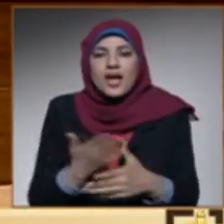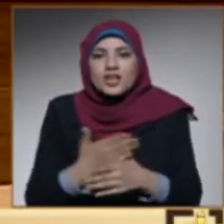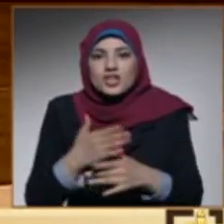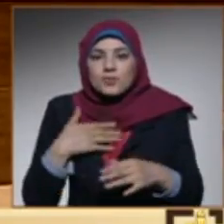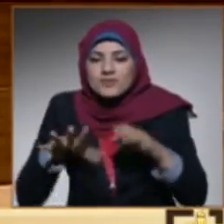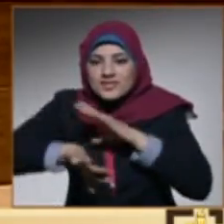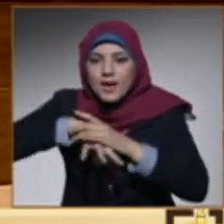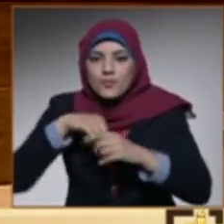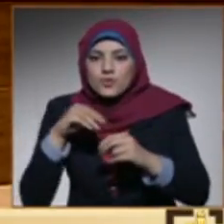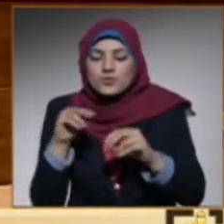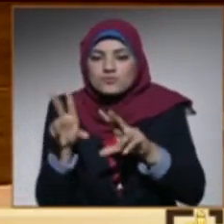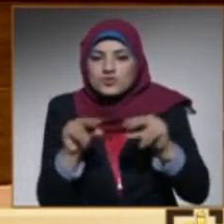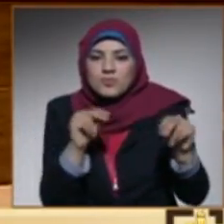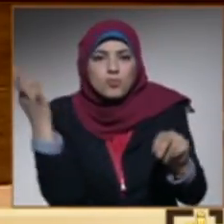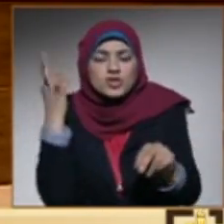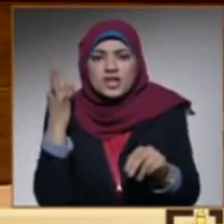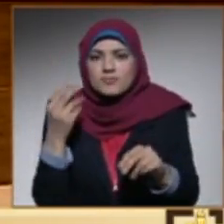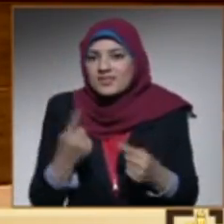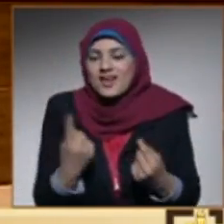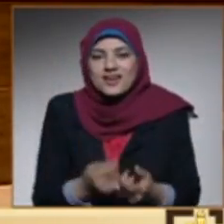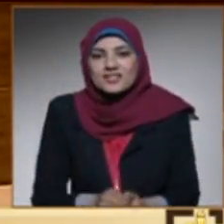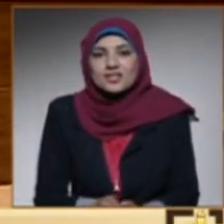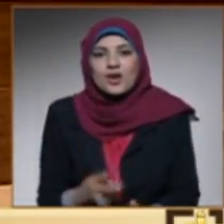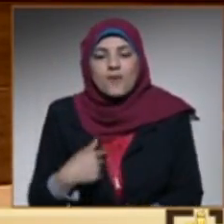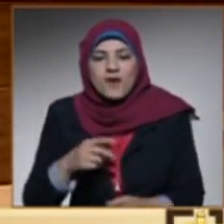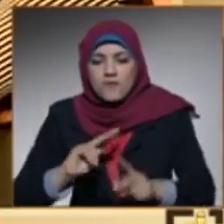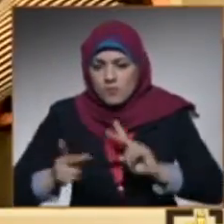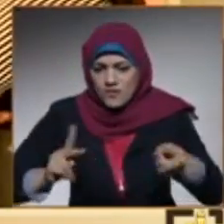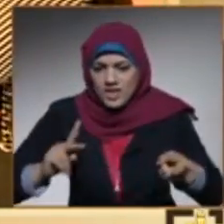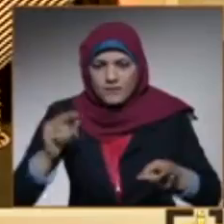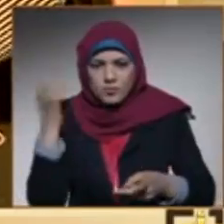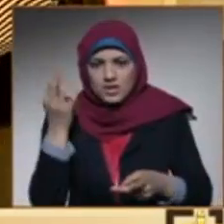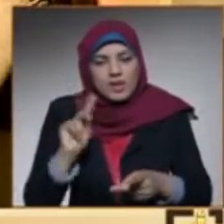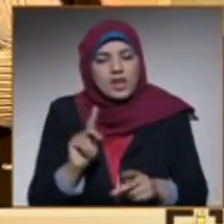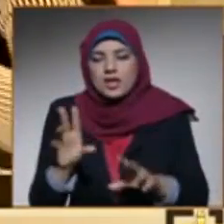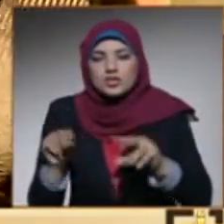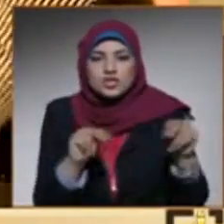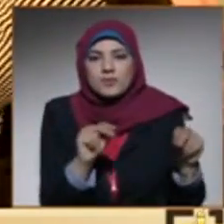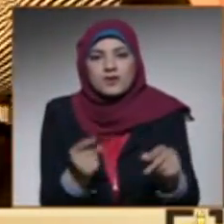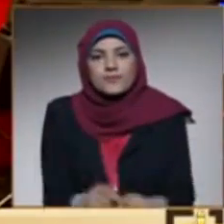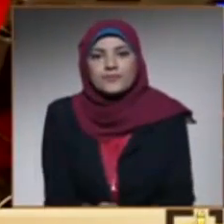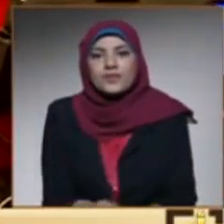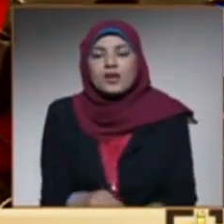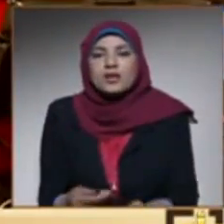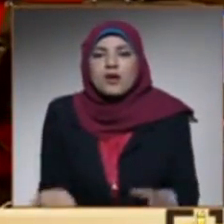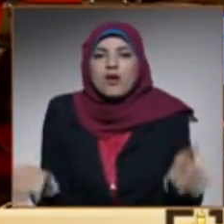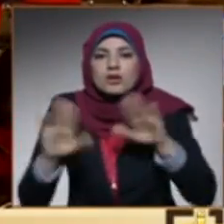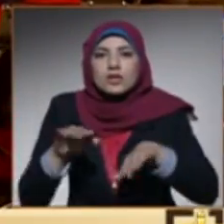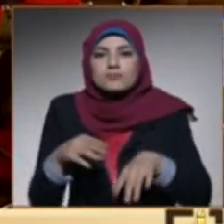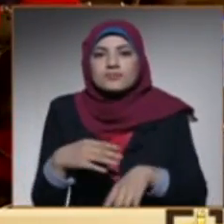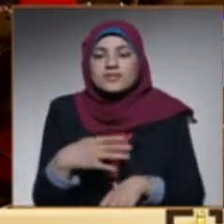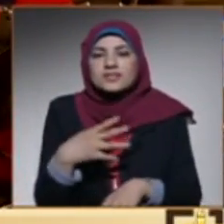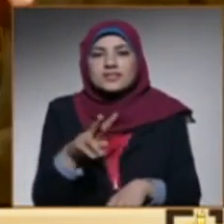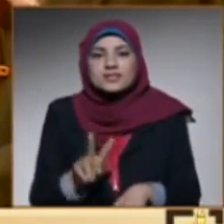جدا زيهم زي اي حد طبيعي، بل هم مش فيش فرق بينهم وبين اي حد طبيعي. اكثر من 7 ملايين مصري حرموا من نعمه